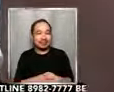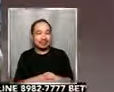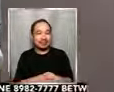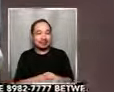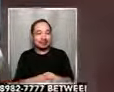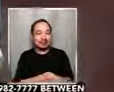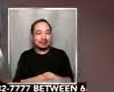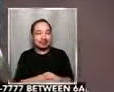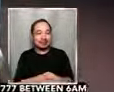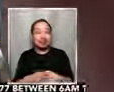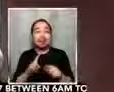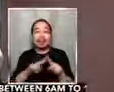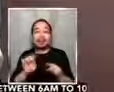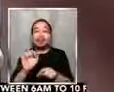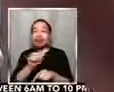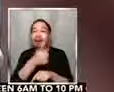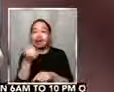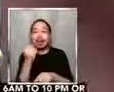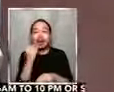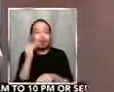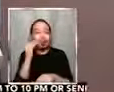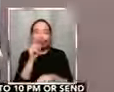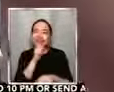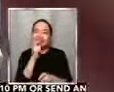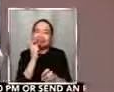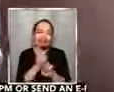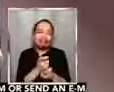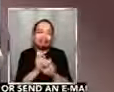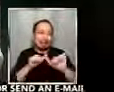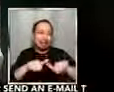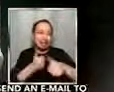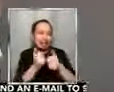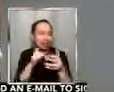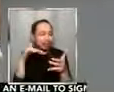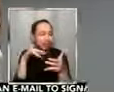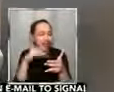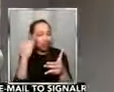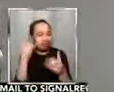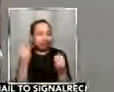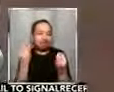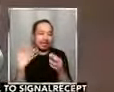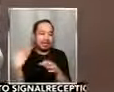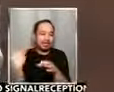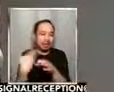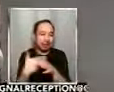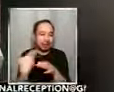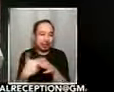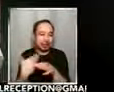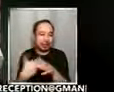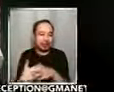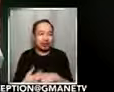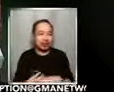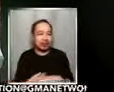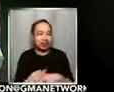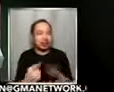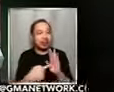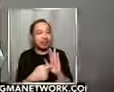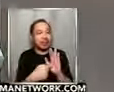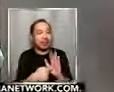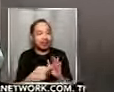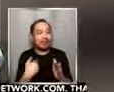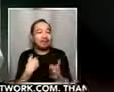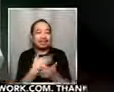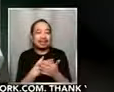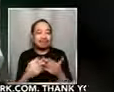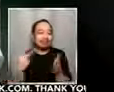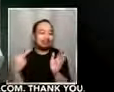Pero sa ibang bahay, extra challenge daw ang pag-aaral sa dami ng distraction. Gaya na lang ng mga makukulit